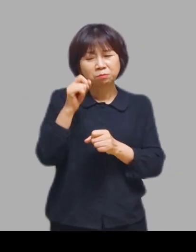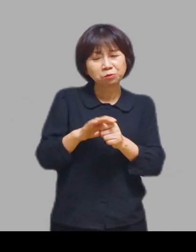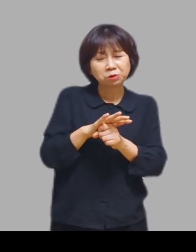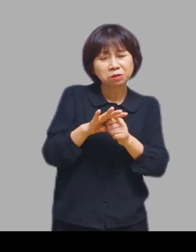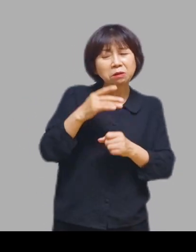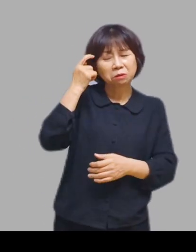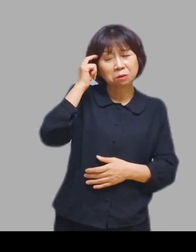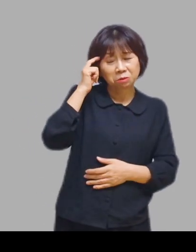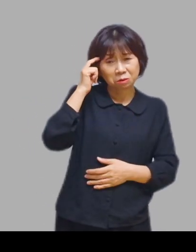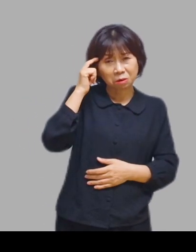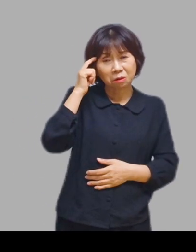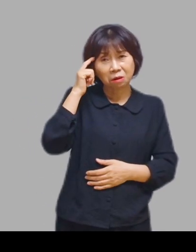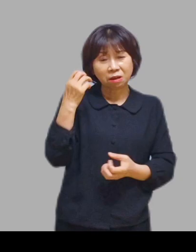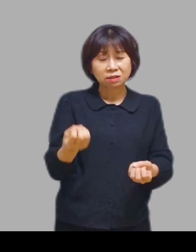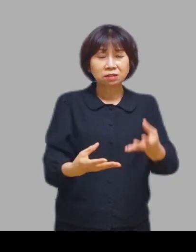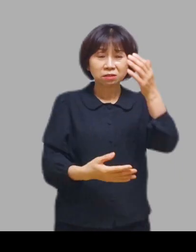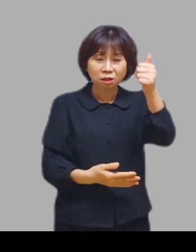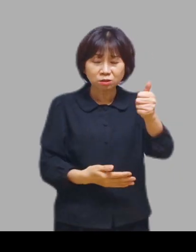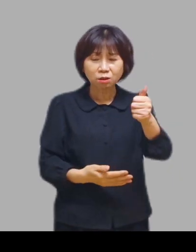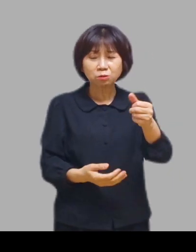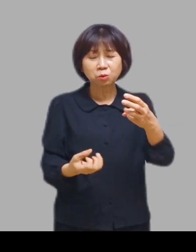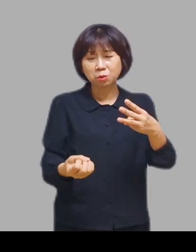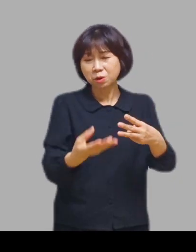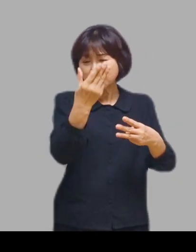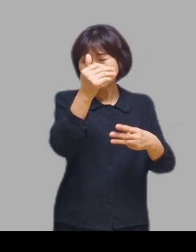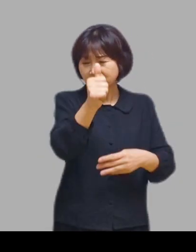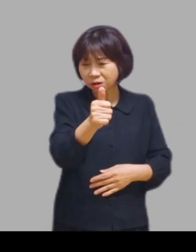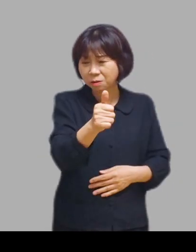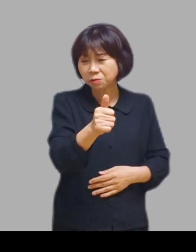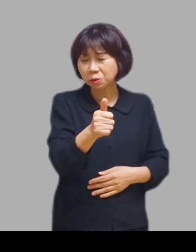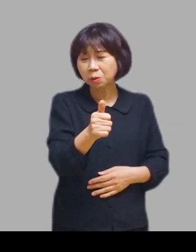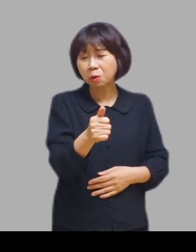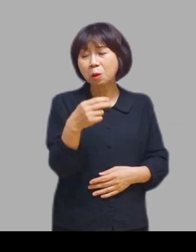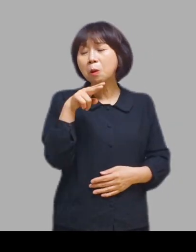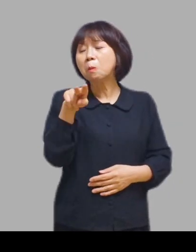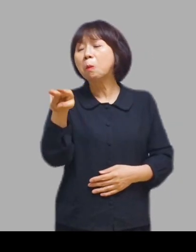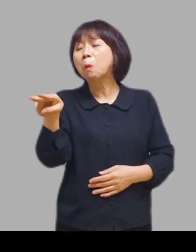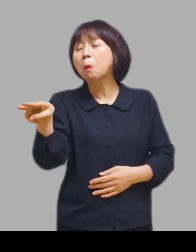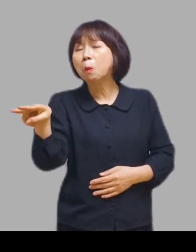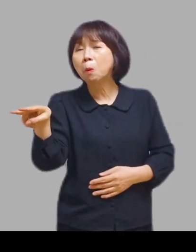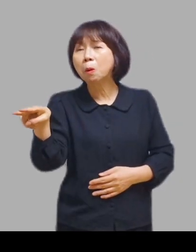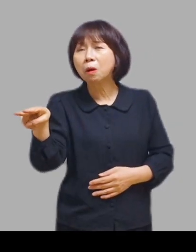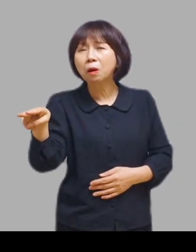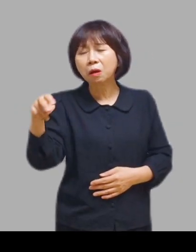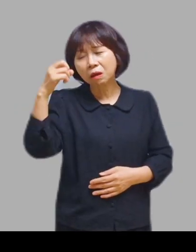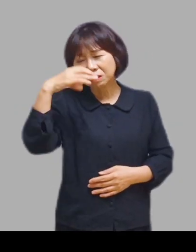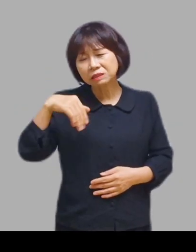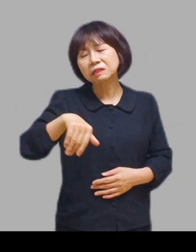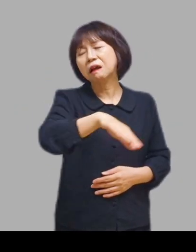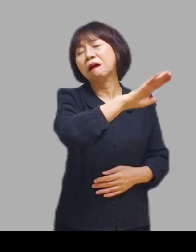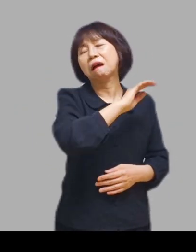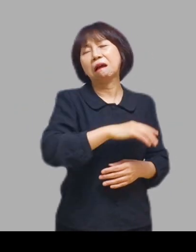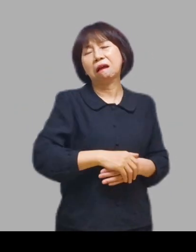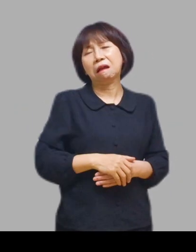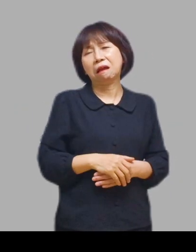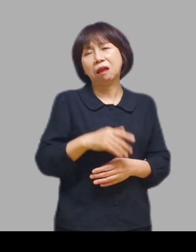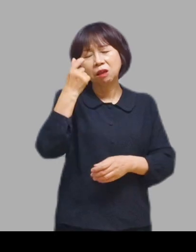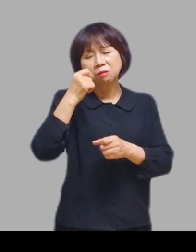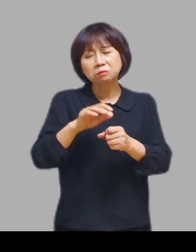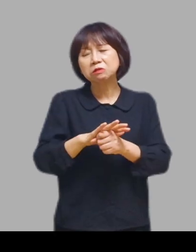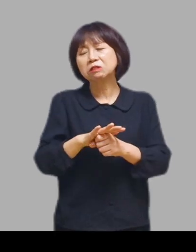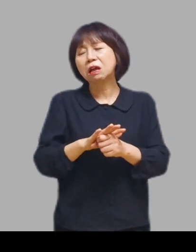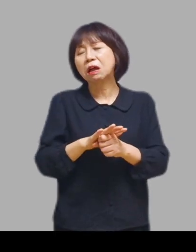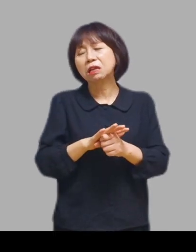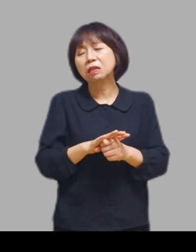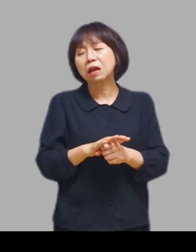사람을 봅니다. 레위인도 그 사람을 봅니다. 그러나 그들은 가까이 갔을까요? 아닙니다. 가까이 가지는 않습니다.